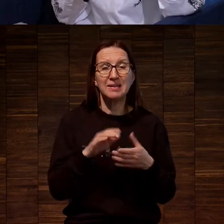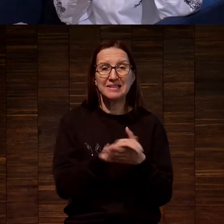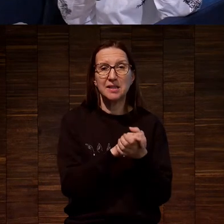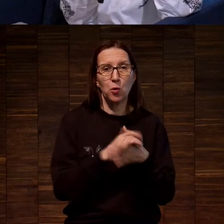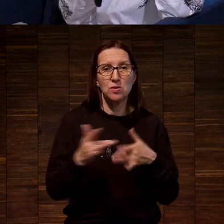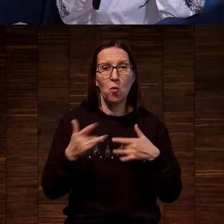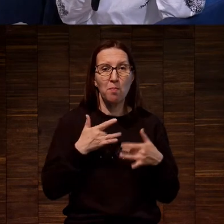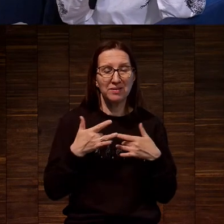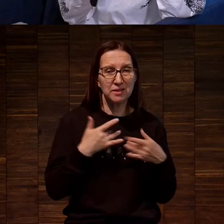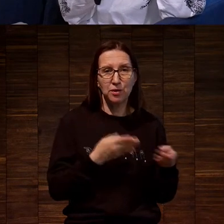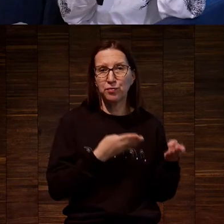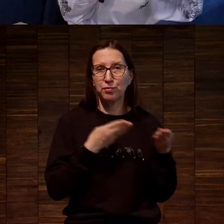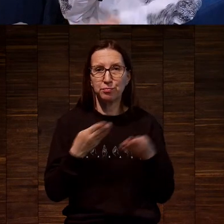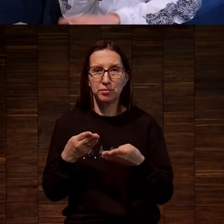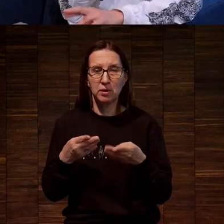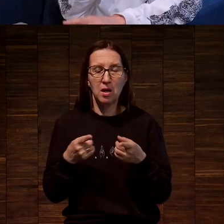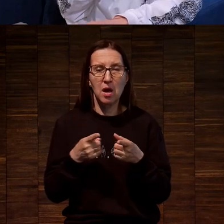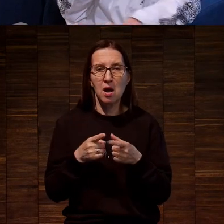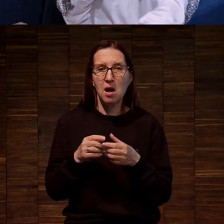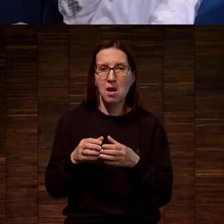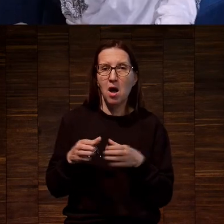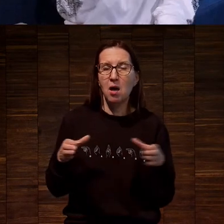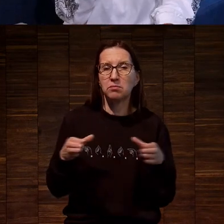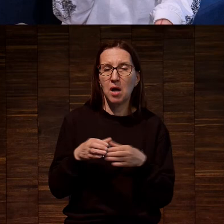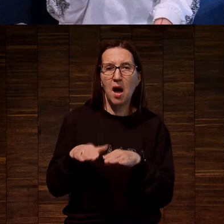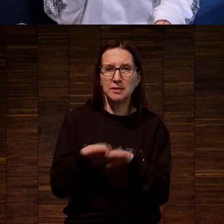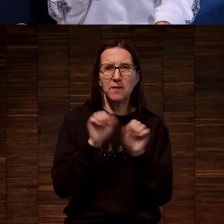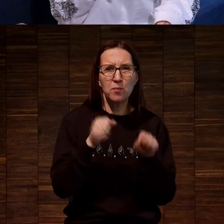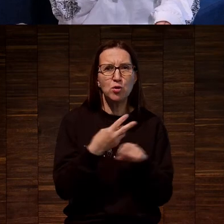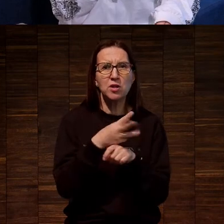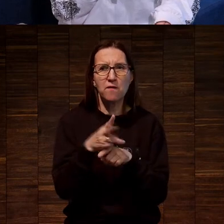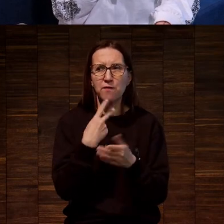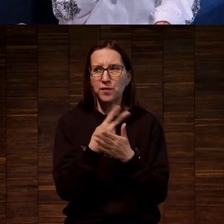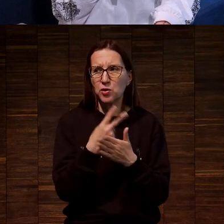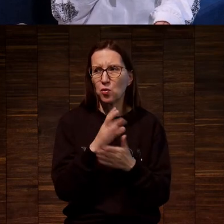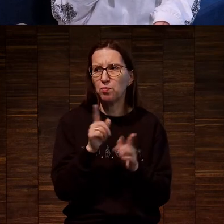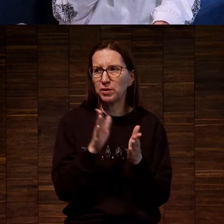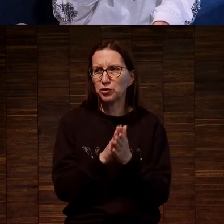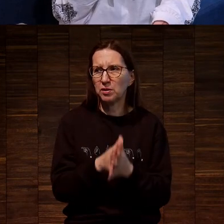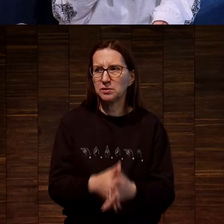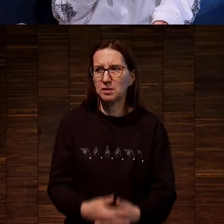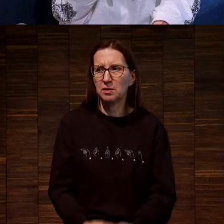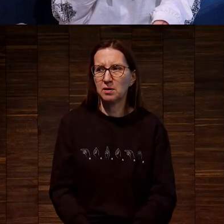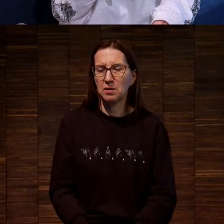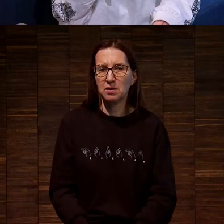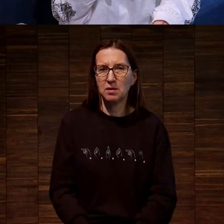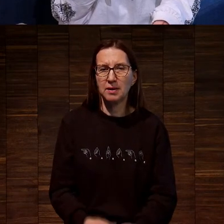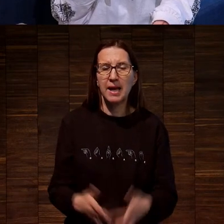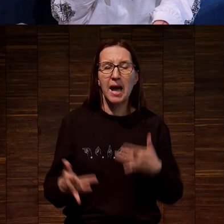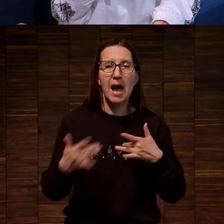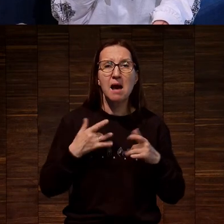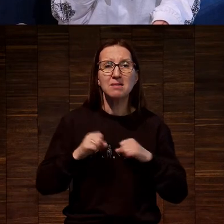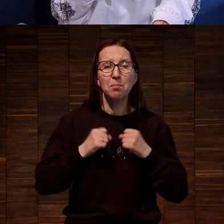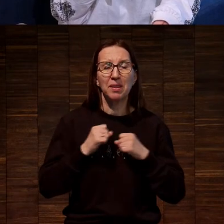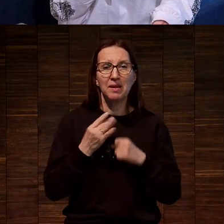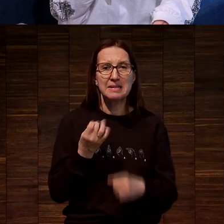а ансамбль «Rehearsed» сыграл. А можно видео включить, Лёш? Включи, пожалуйста.